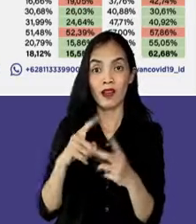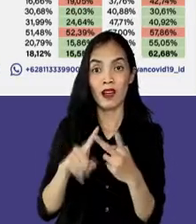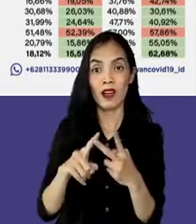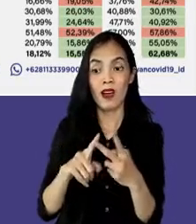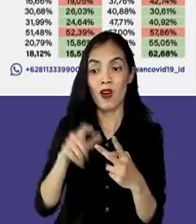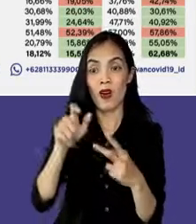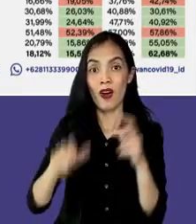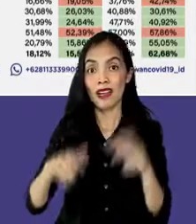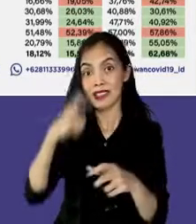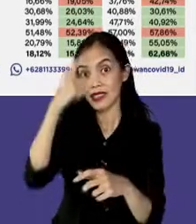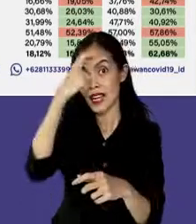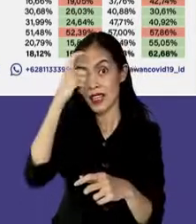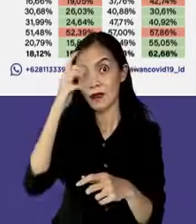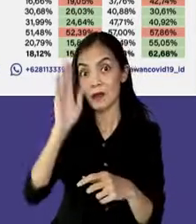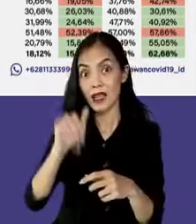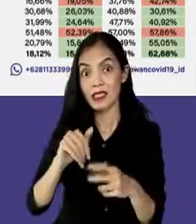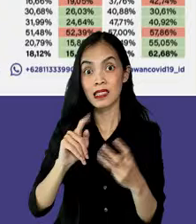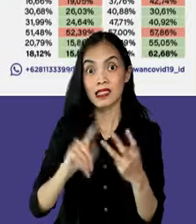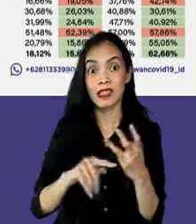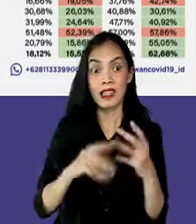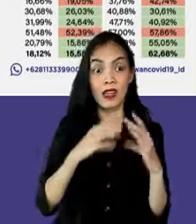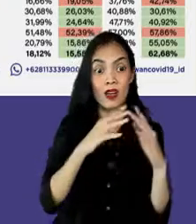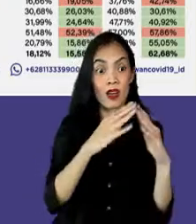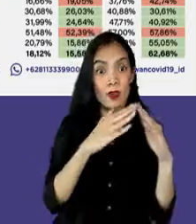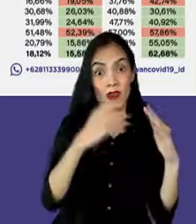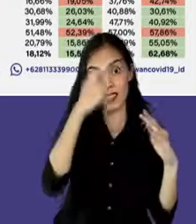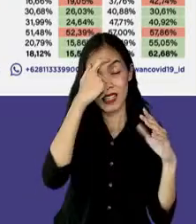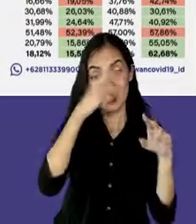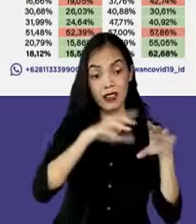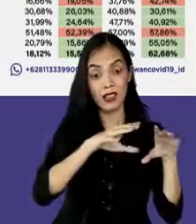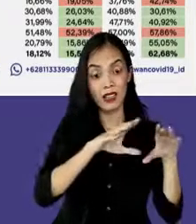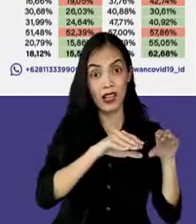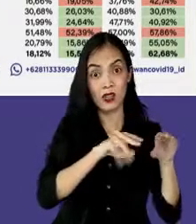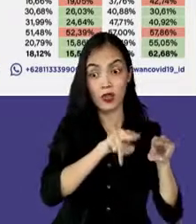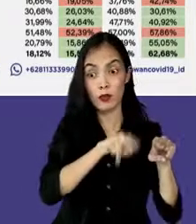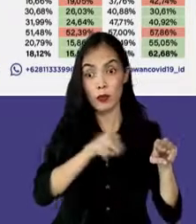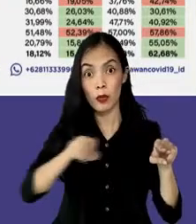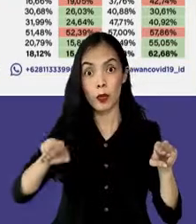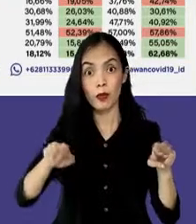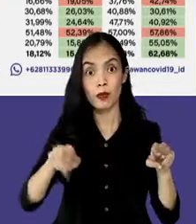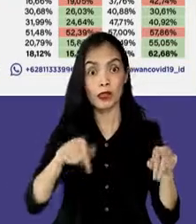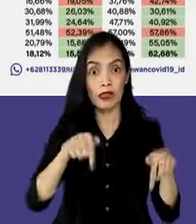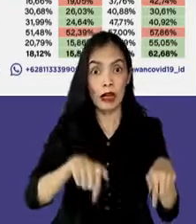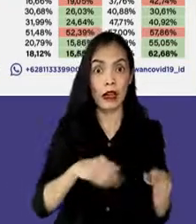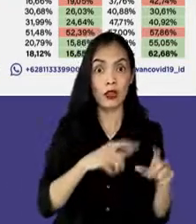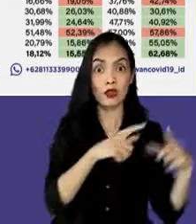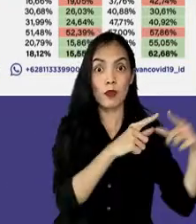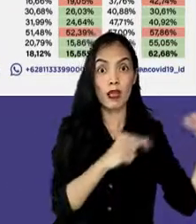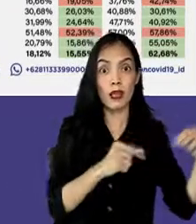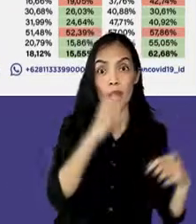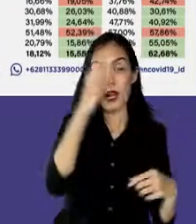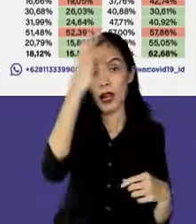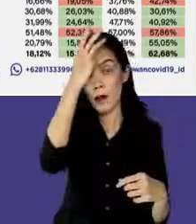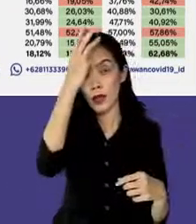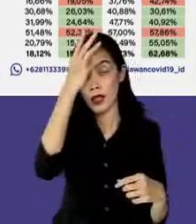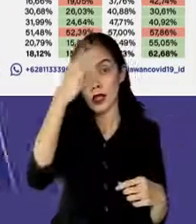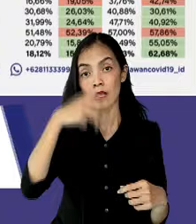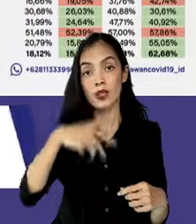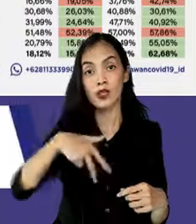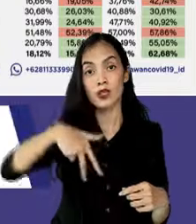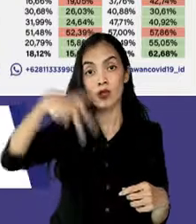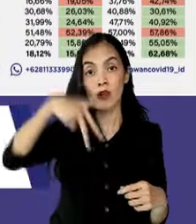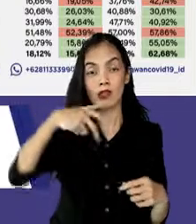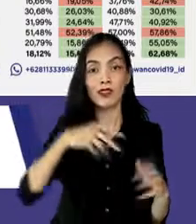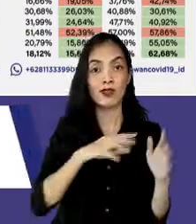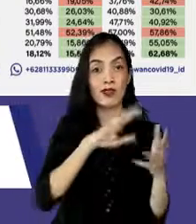danboard juga masih menunjukkan kenaikan di sebagian besar provinsi di pulau Sumatera Kalimantan dan Sulawesi